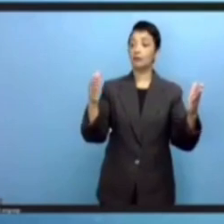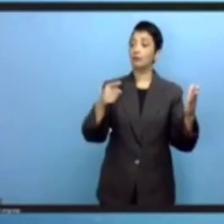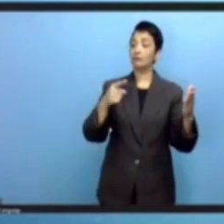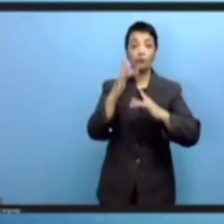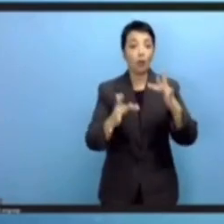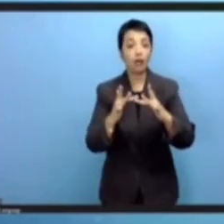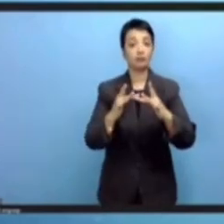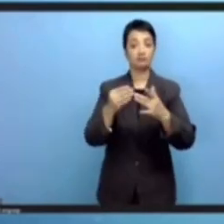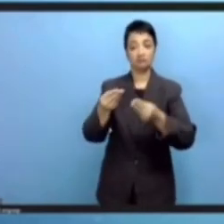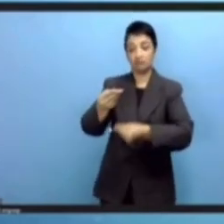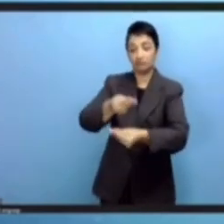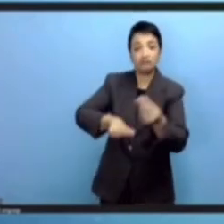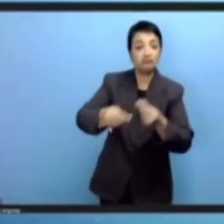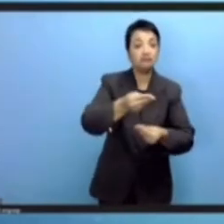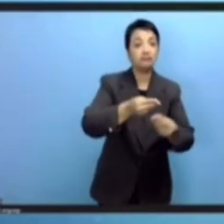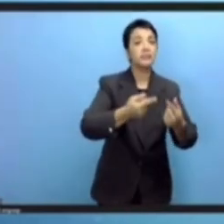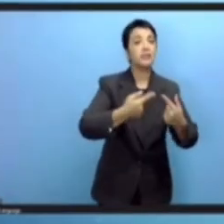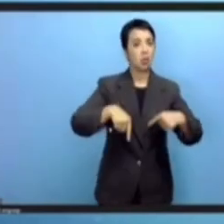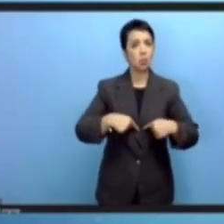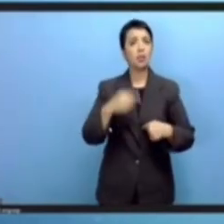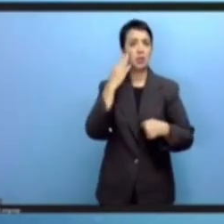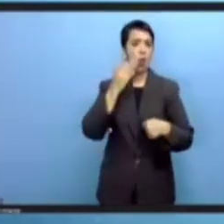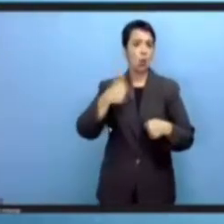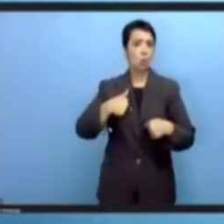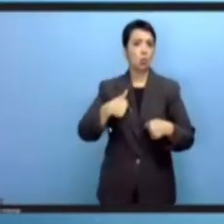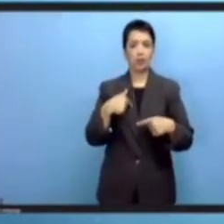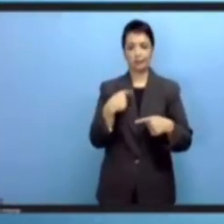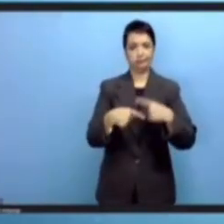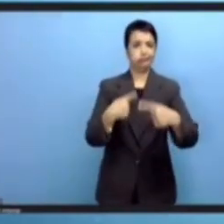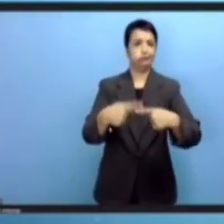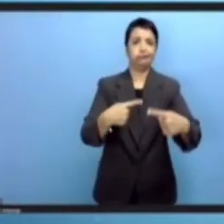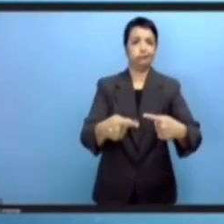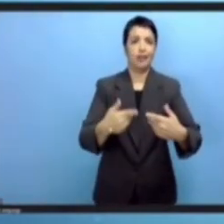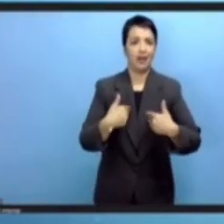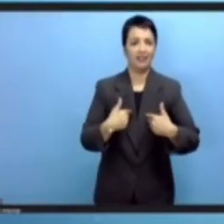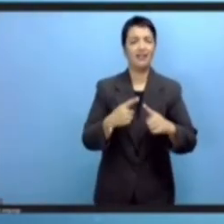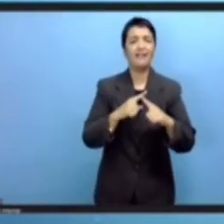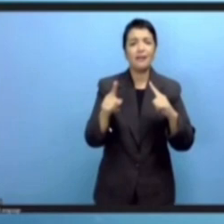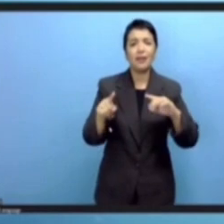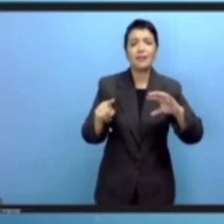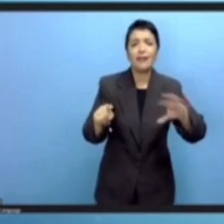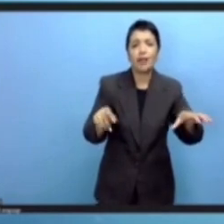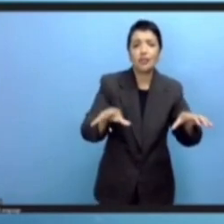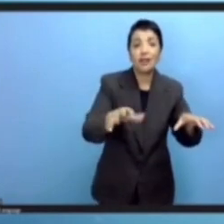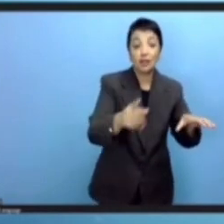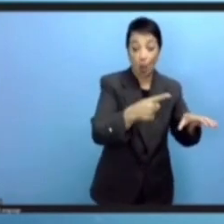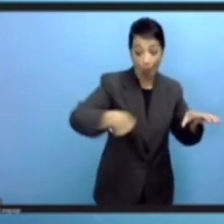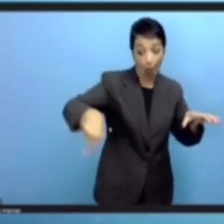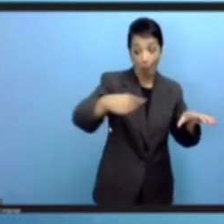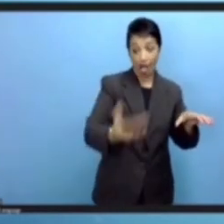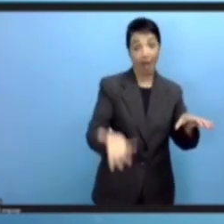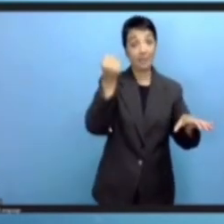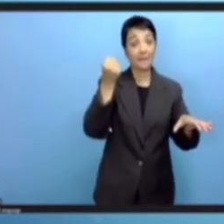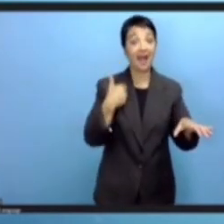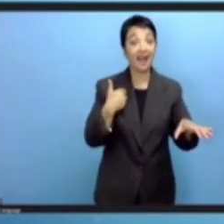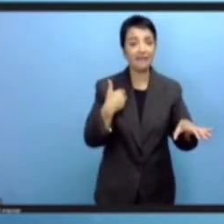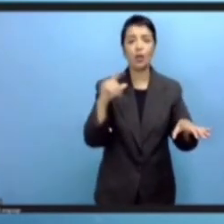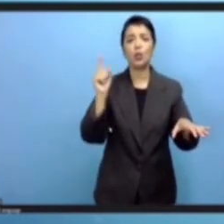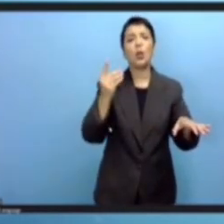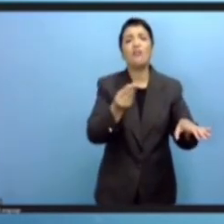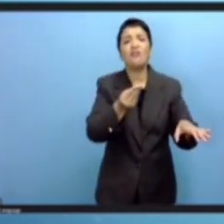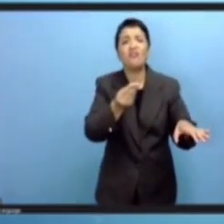les biens numériques publics font partie de notre vocabulaire de tous les jours, mais il y a très peu de pays en fait